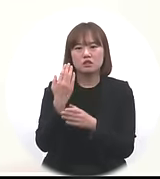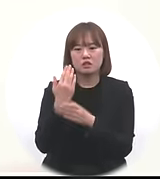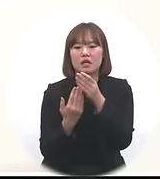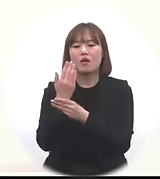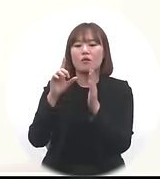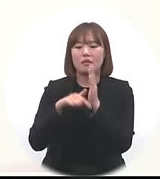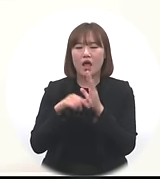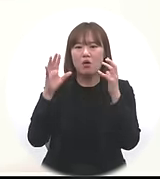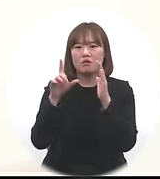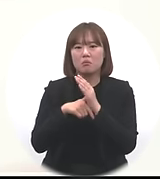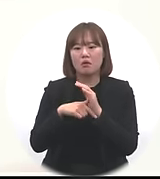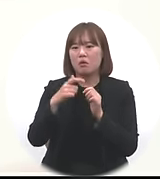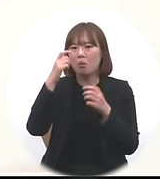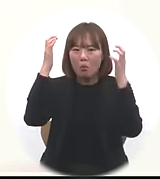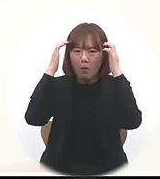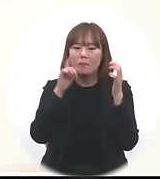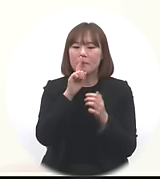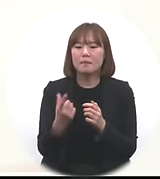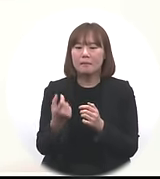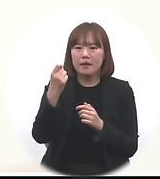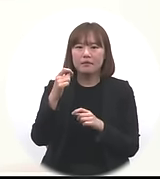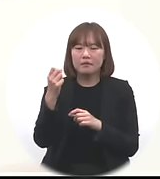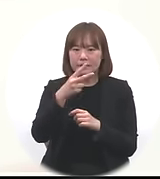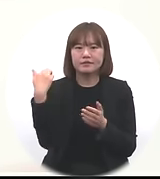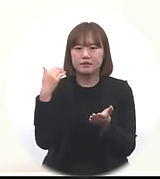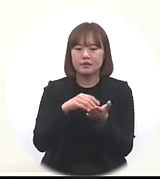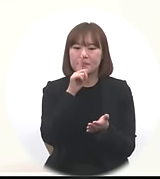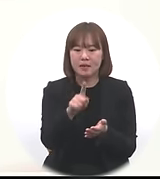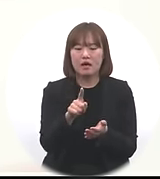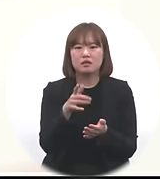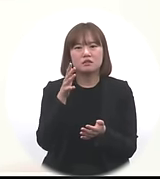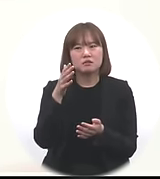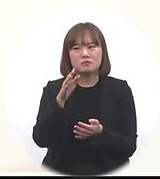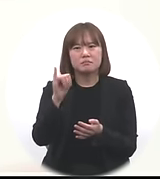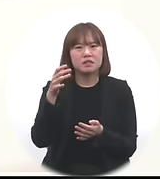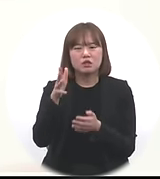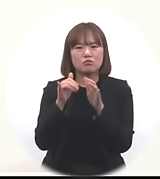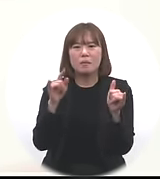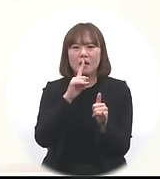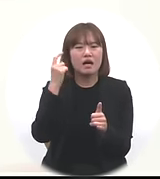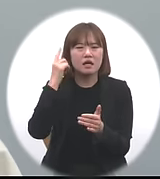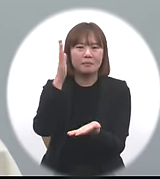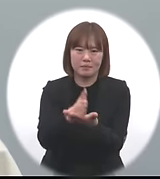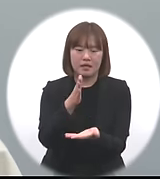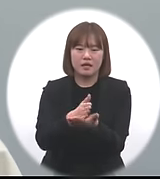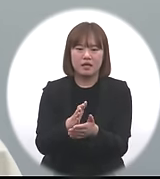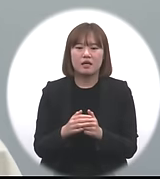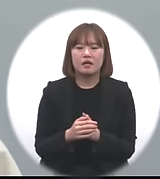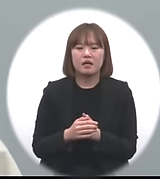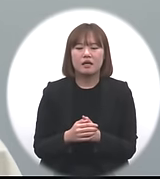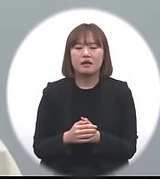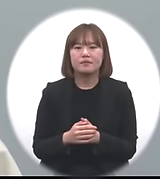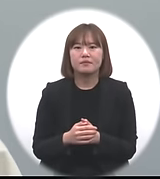때 가면 되지. 옆집 엄마가 얘기하는데 애 어렸을 때 해봐야 고생이래. 빨리 해봐야 다 돌아간대. 이런 비전문가 얘기를 제발 좀